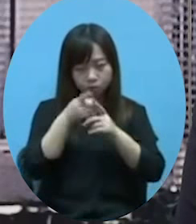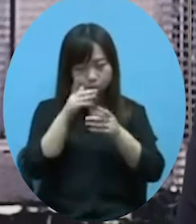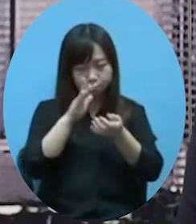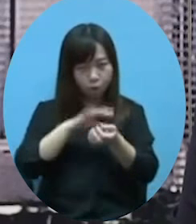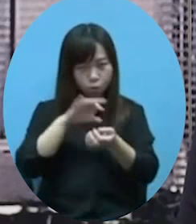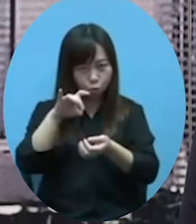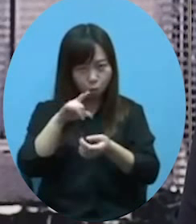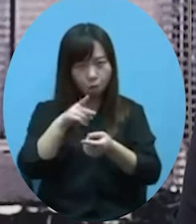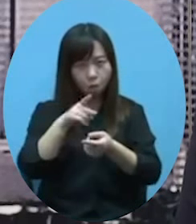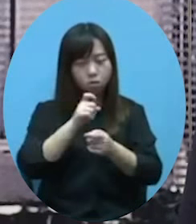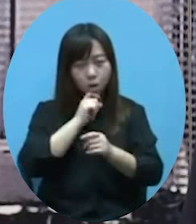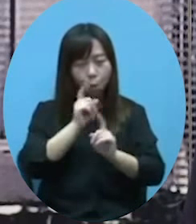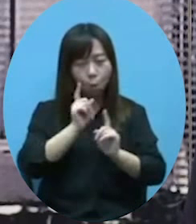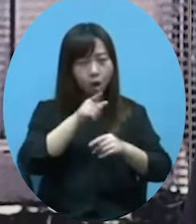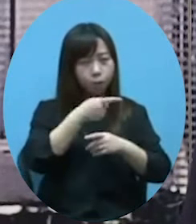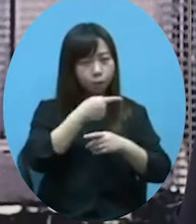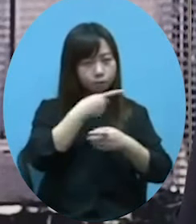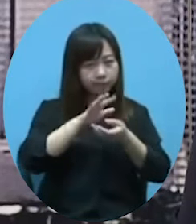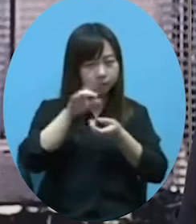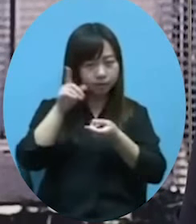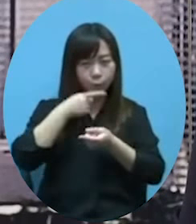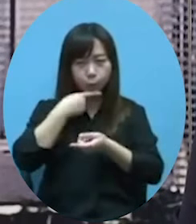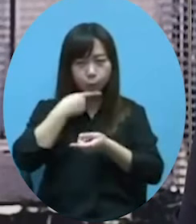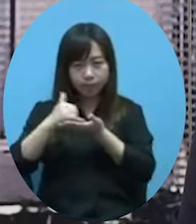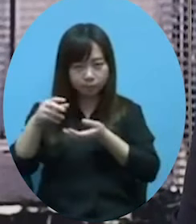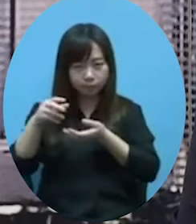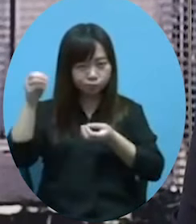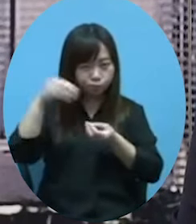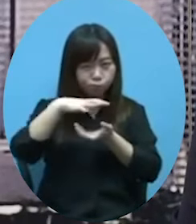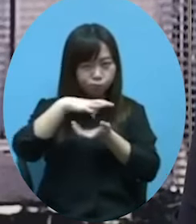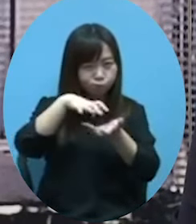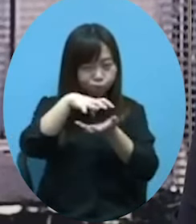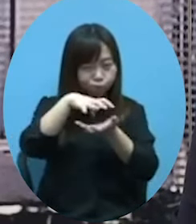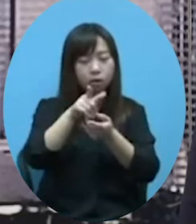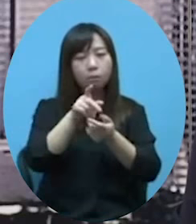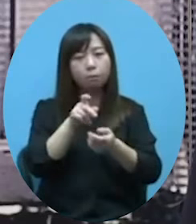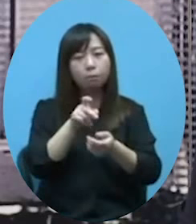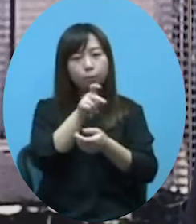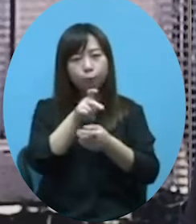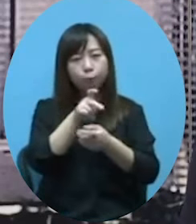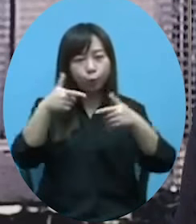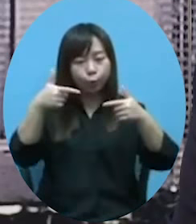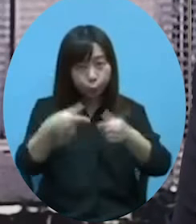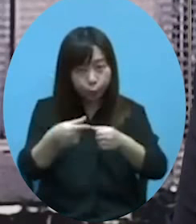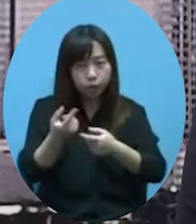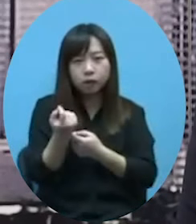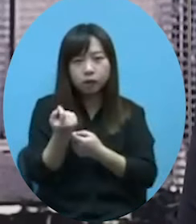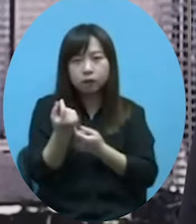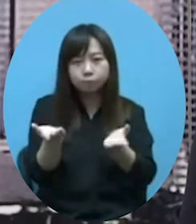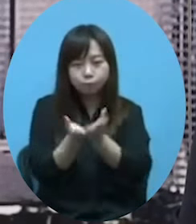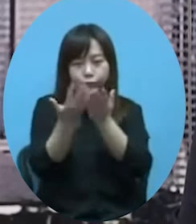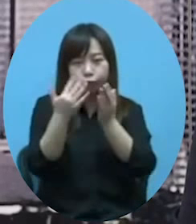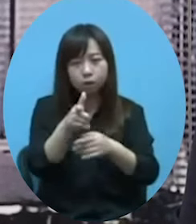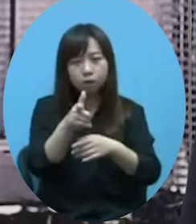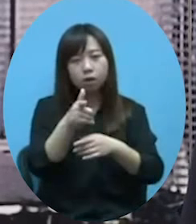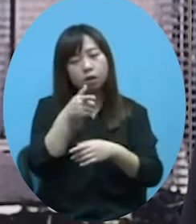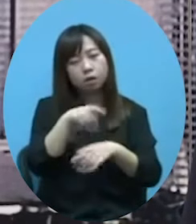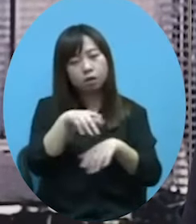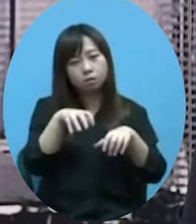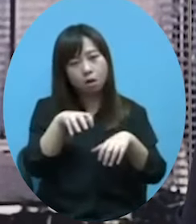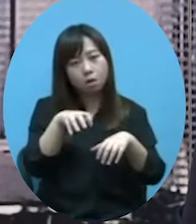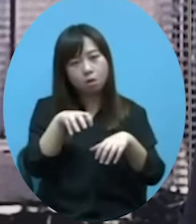或者可以中和這個病毒這個更加可以讓我們有證據顯示它這隻狗是受到